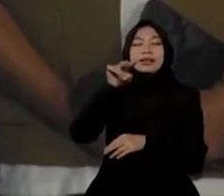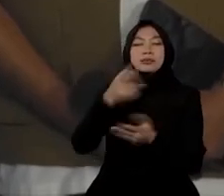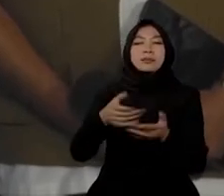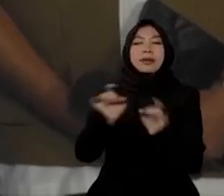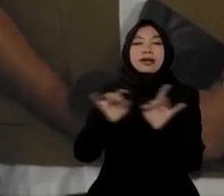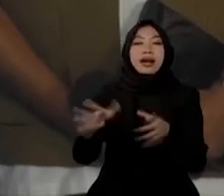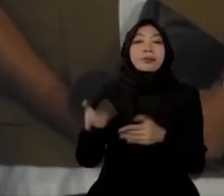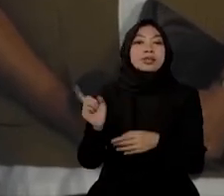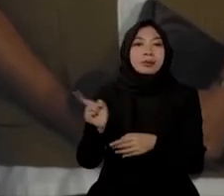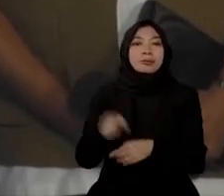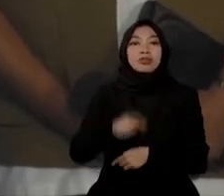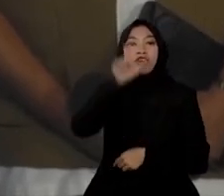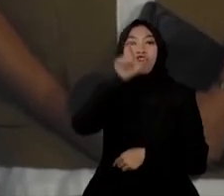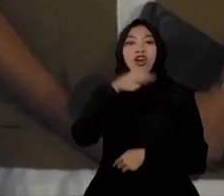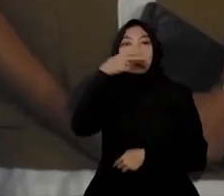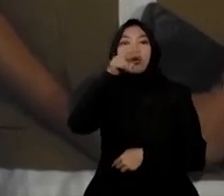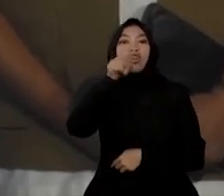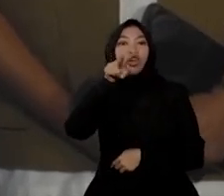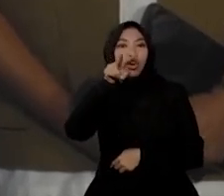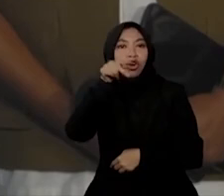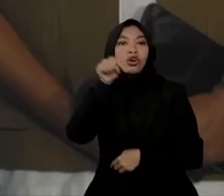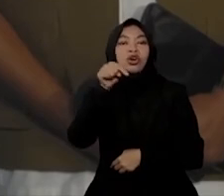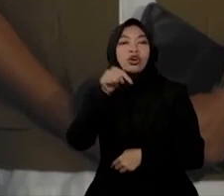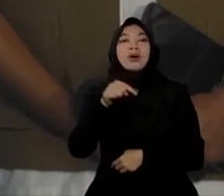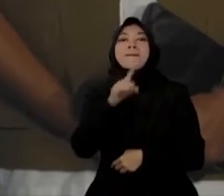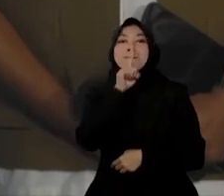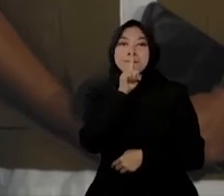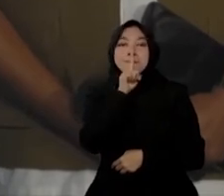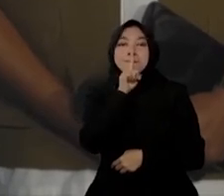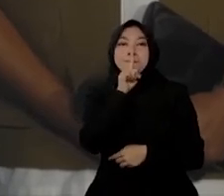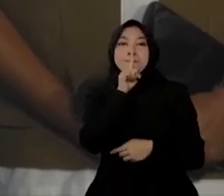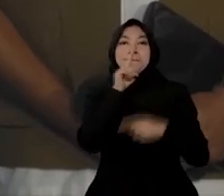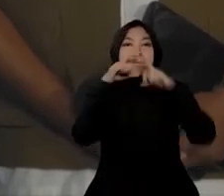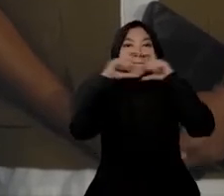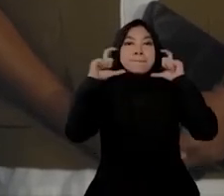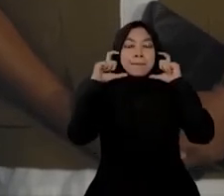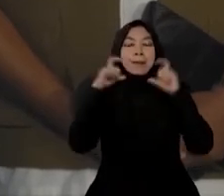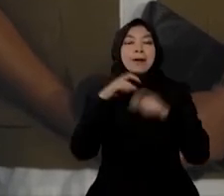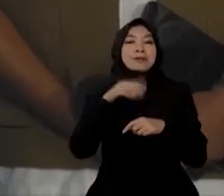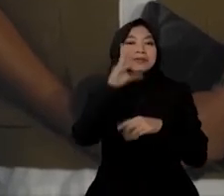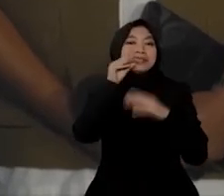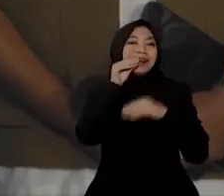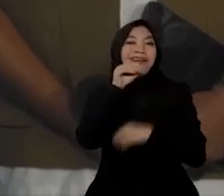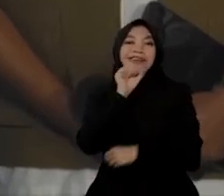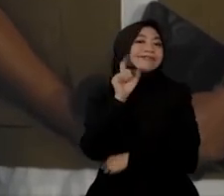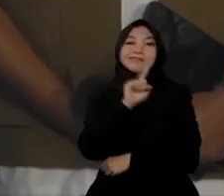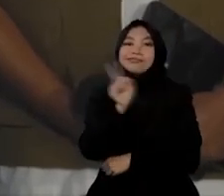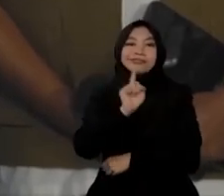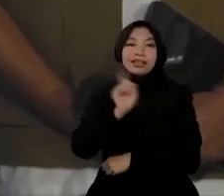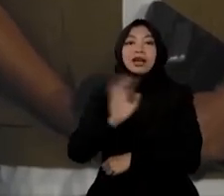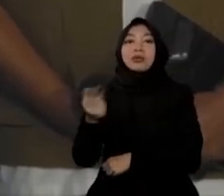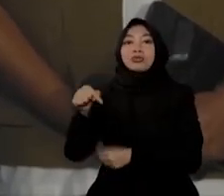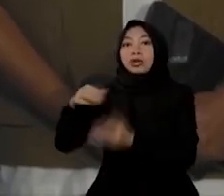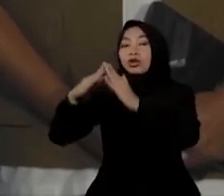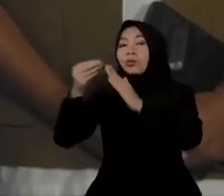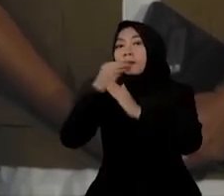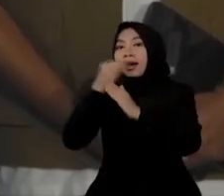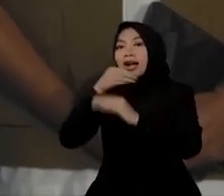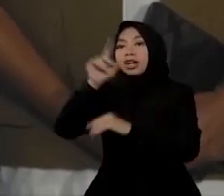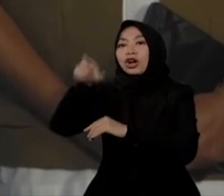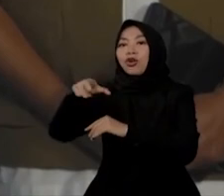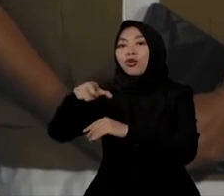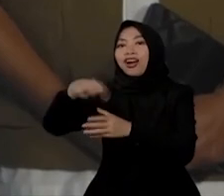tidak saling berbicara. Ini berbeda dengan di restoran, di kafe, di mana satu sama lain justru saling